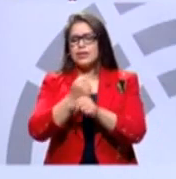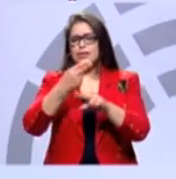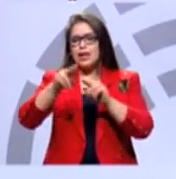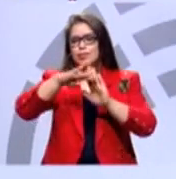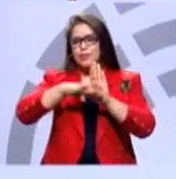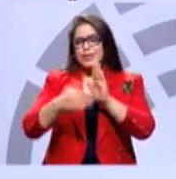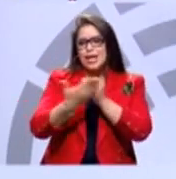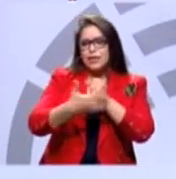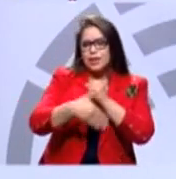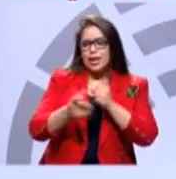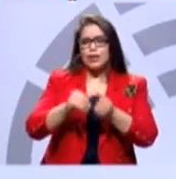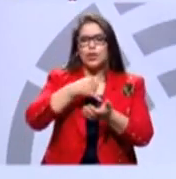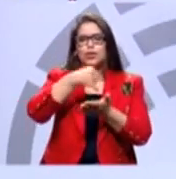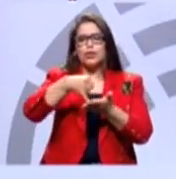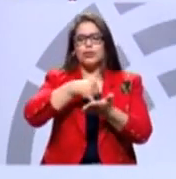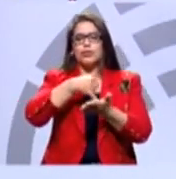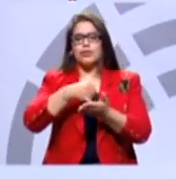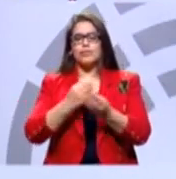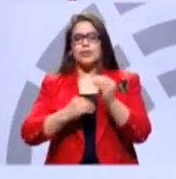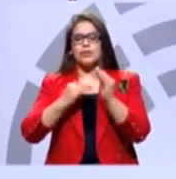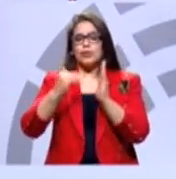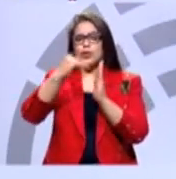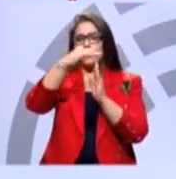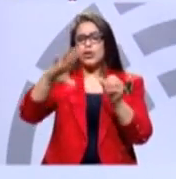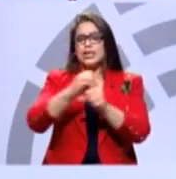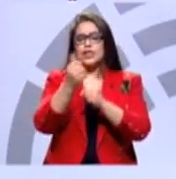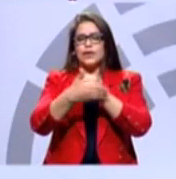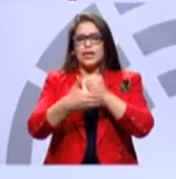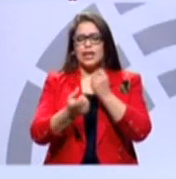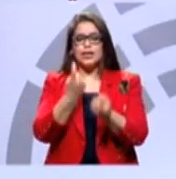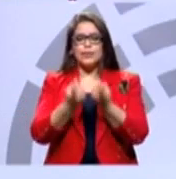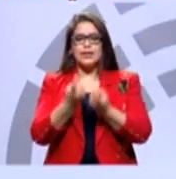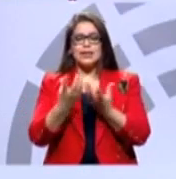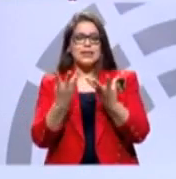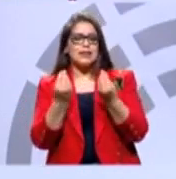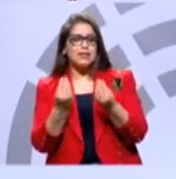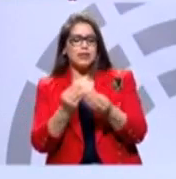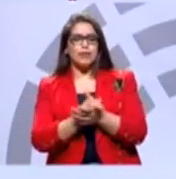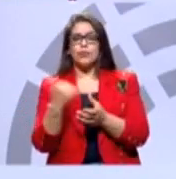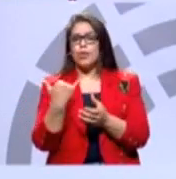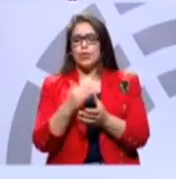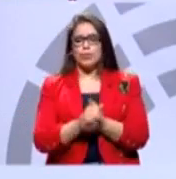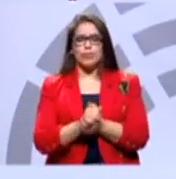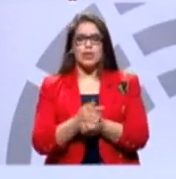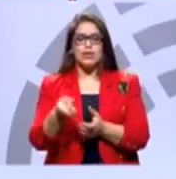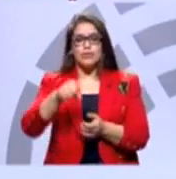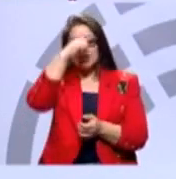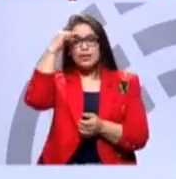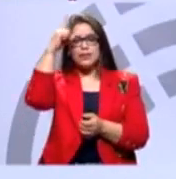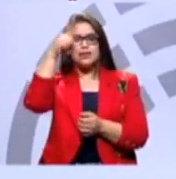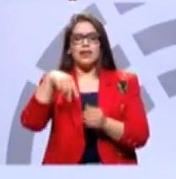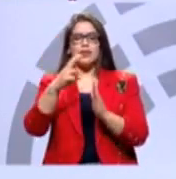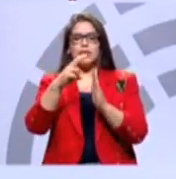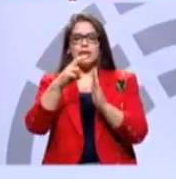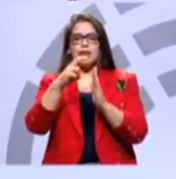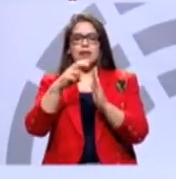كامل اريافها وهكا نظم انتاج فلاحي وفير وعلى في بالكميات اللازمه كما سنعمل باذن الله على تشريعي